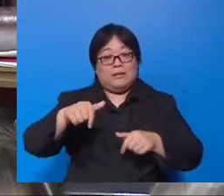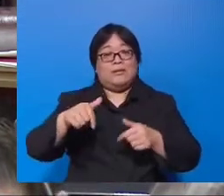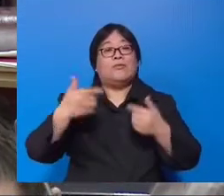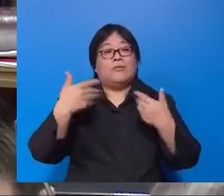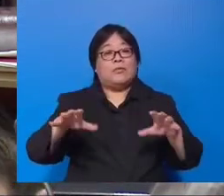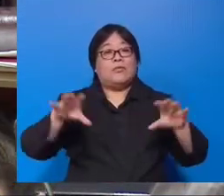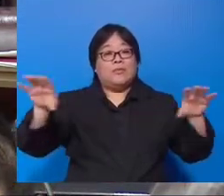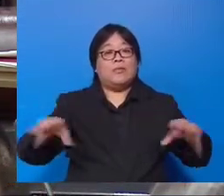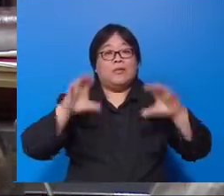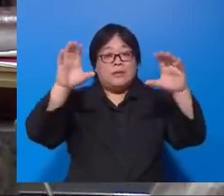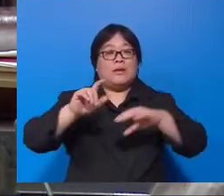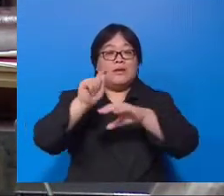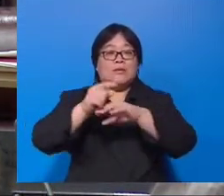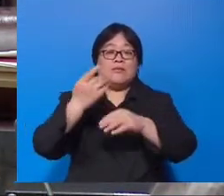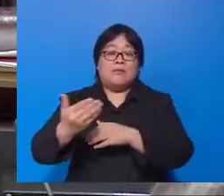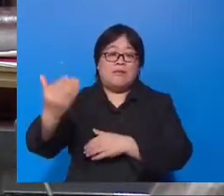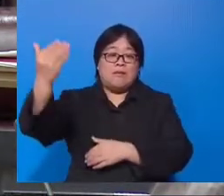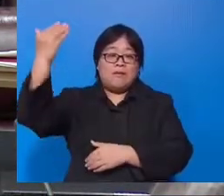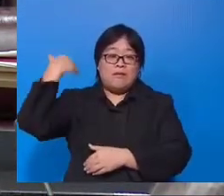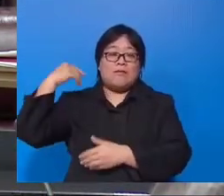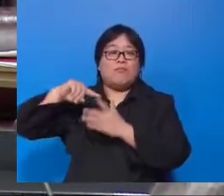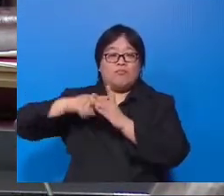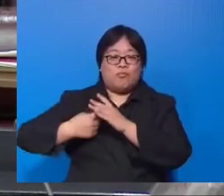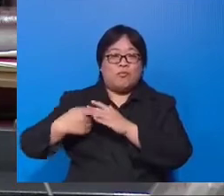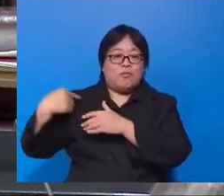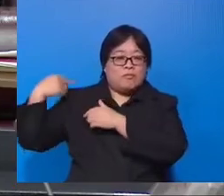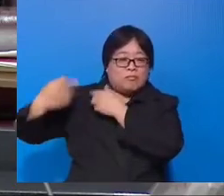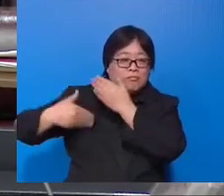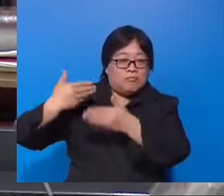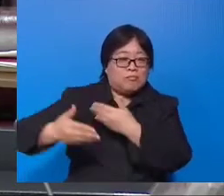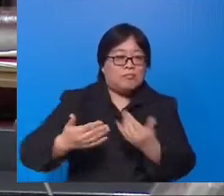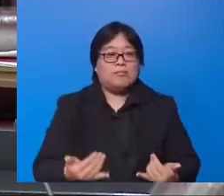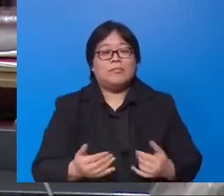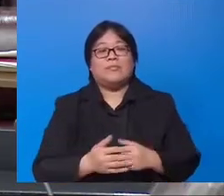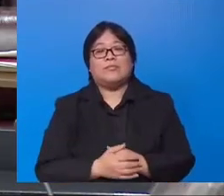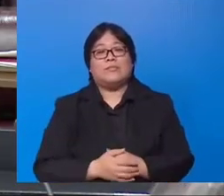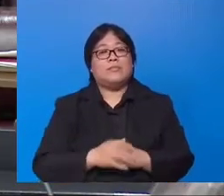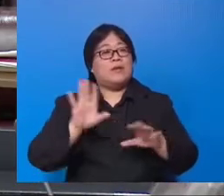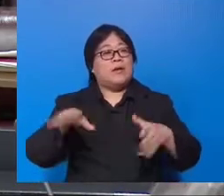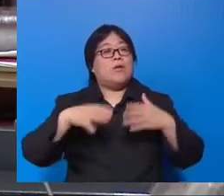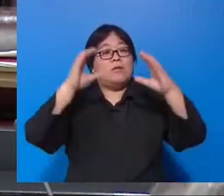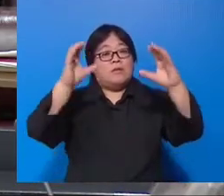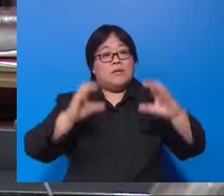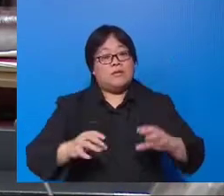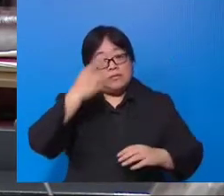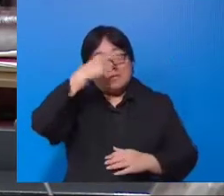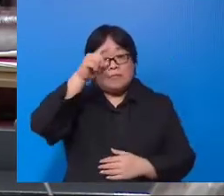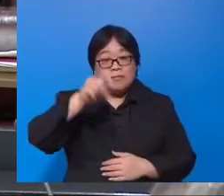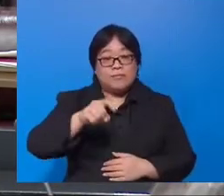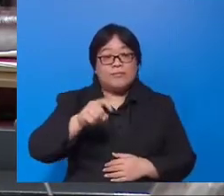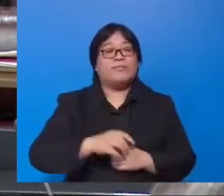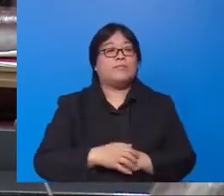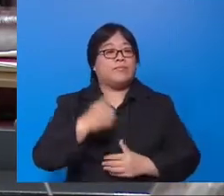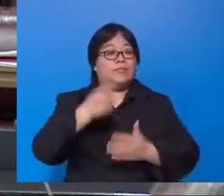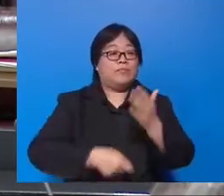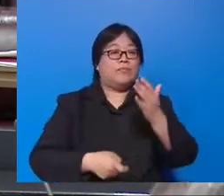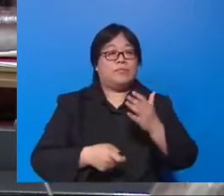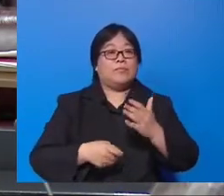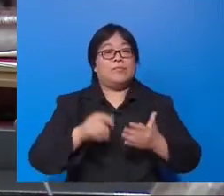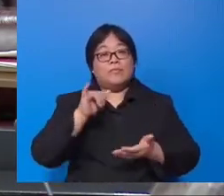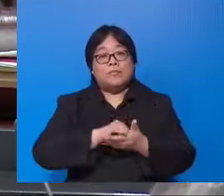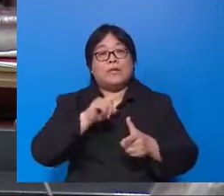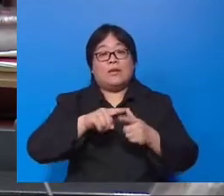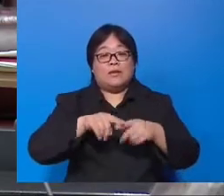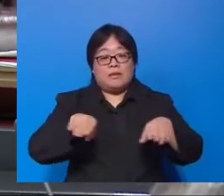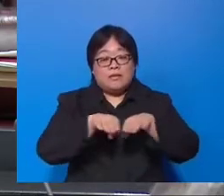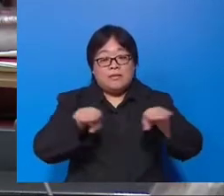telah dilakukan secara tradisional sejak dulu lagi dan tenang cari Bagaimana mekanisme untuk pastikan Cosmo kota itu